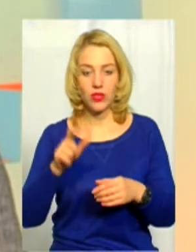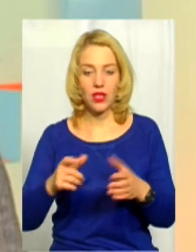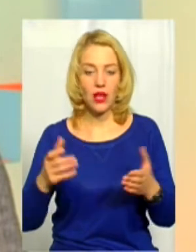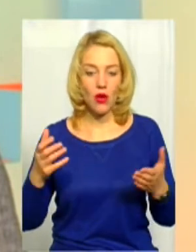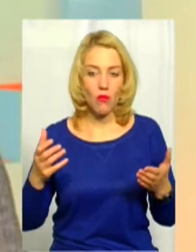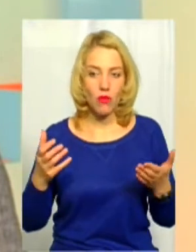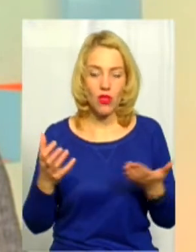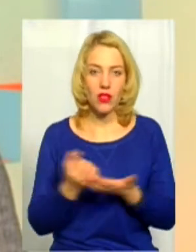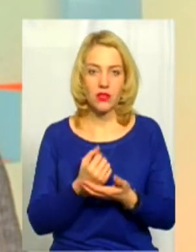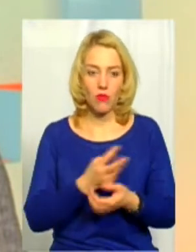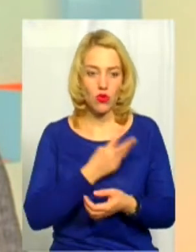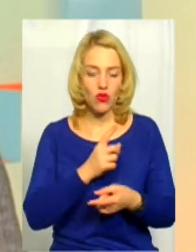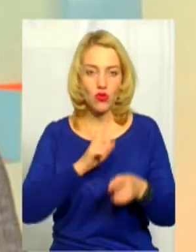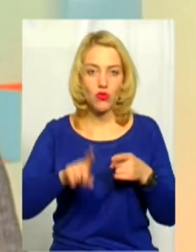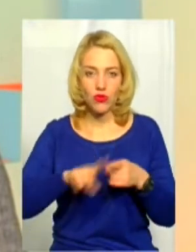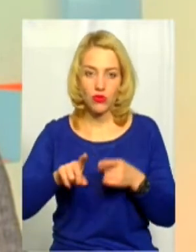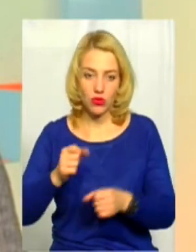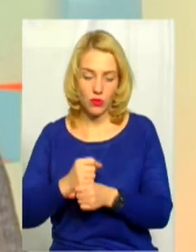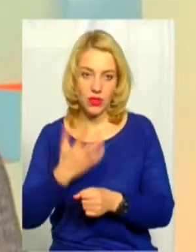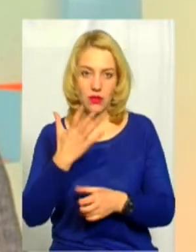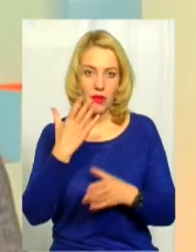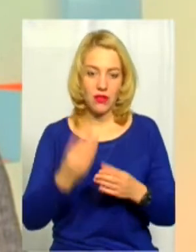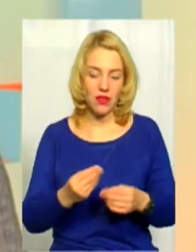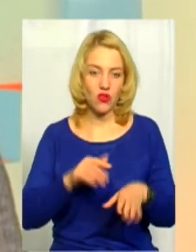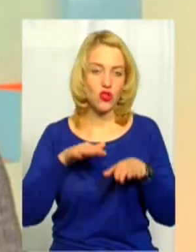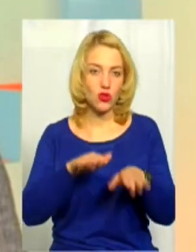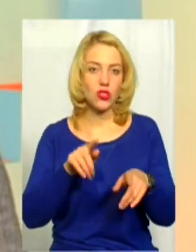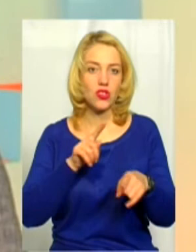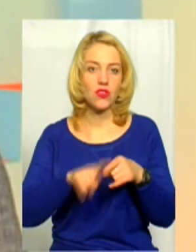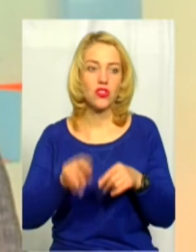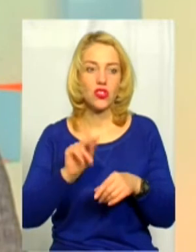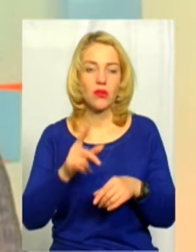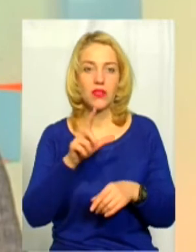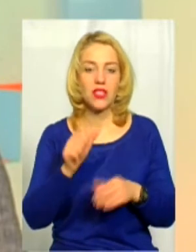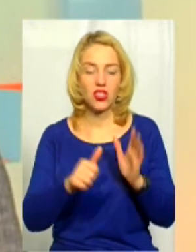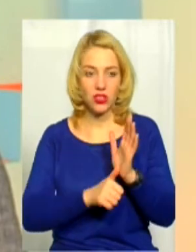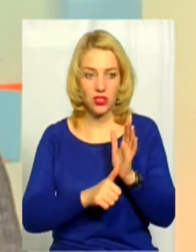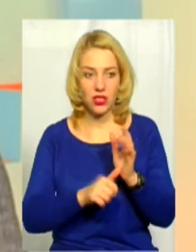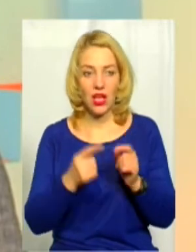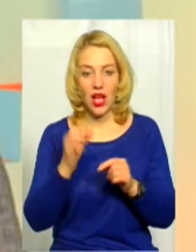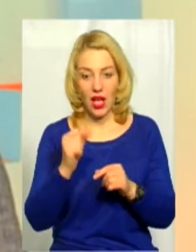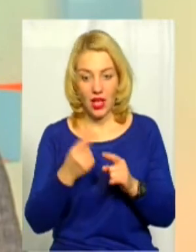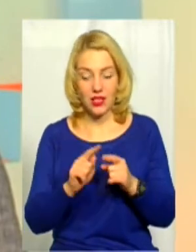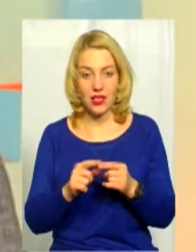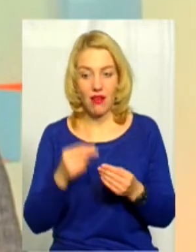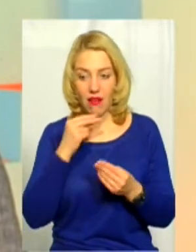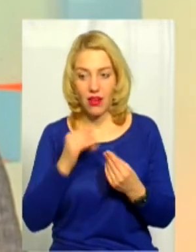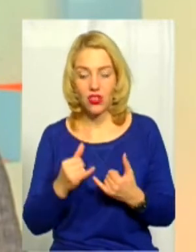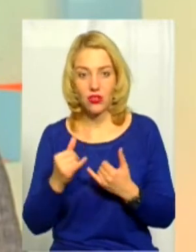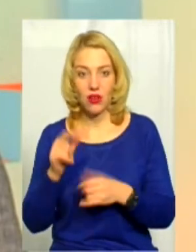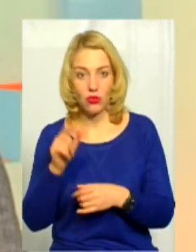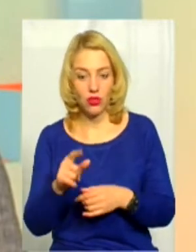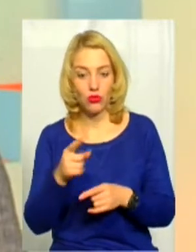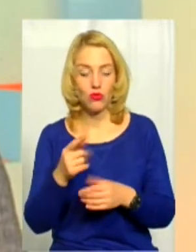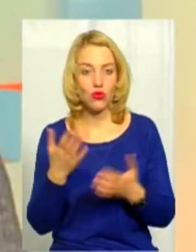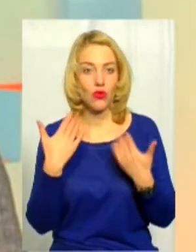оперативна досконалість, вони за 5 днів відчувають більше, ніж за 6. А, це краще роботодавцю раз, це краще людині, бо в неї 2